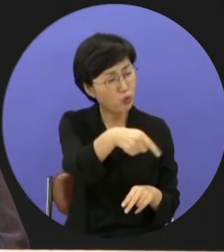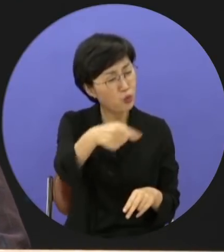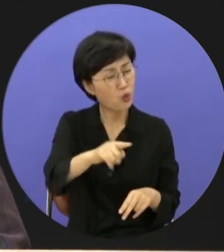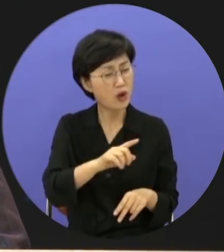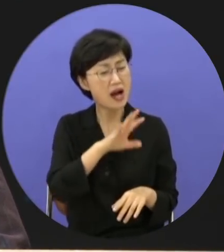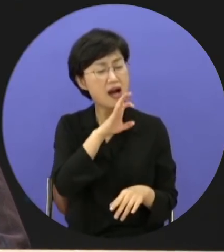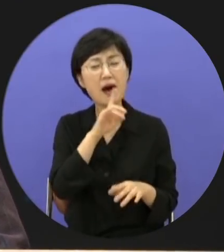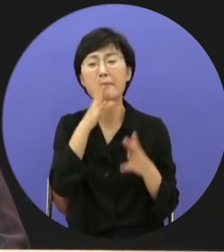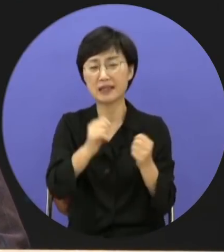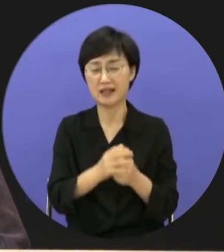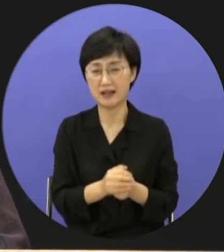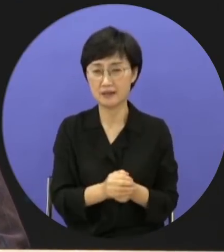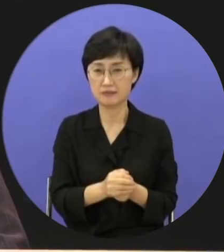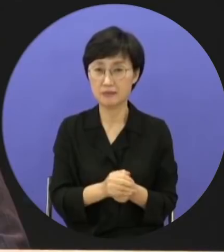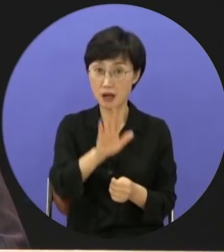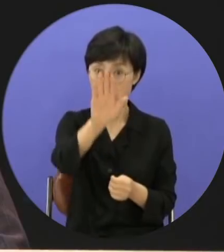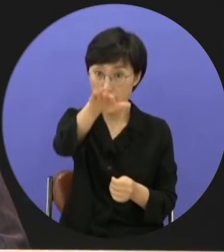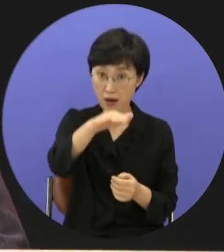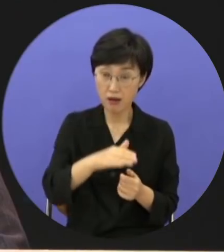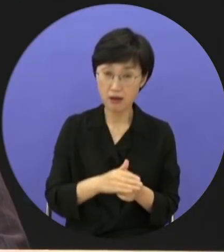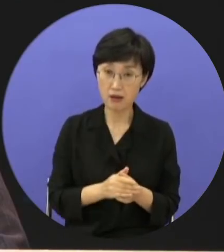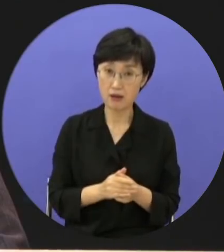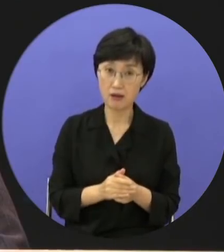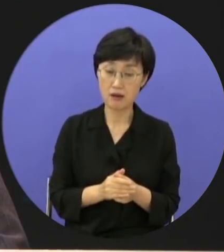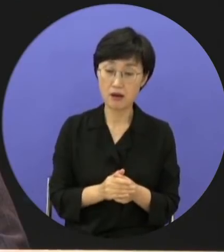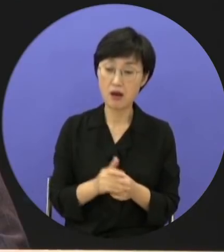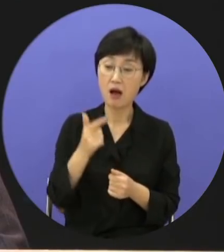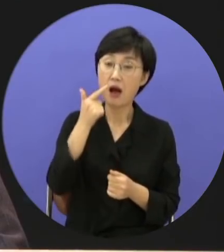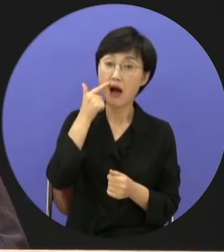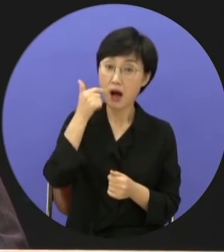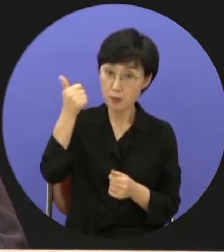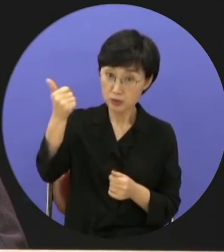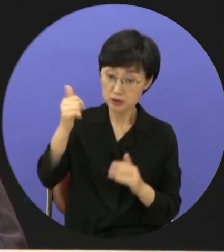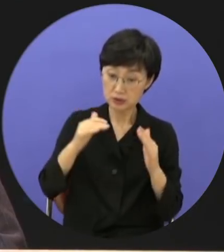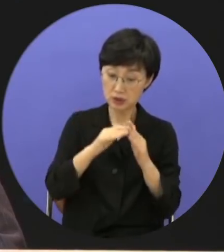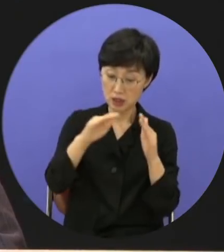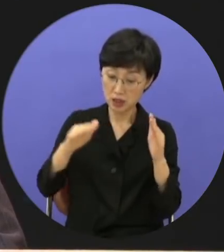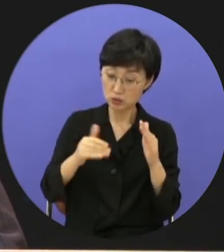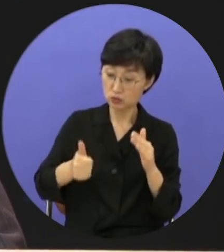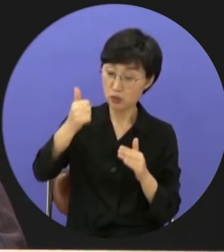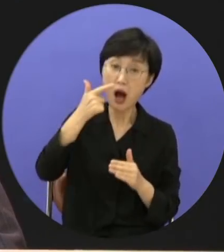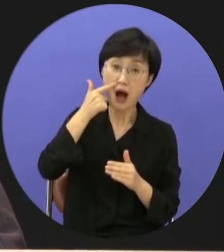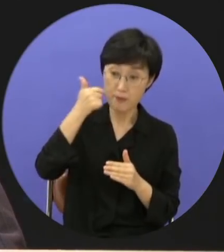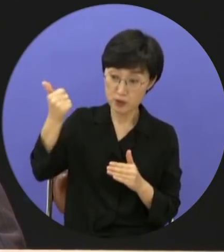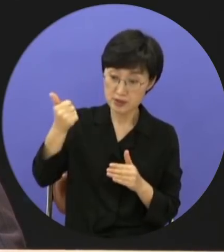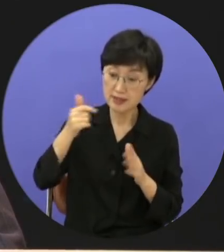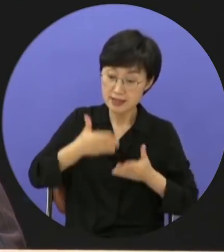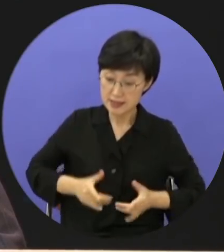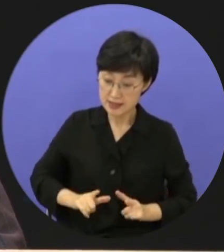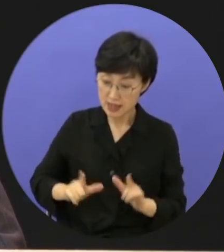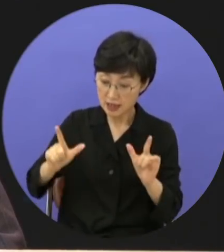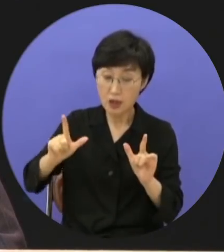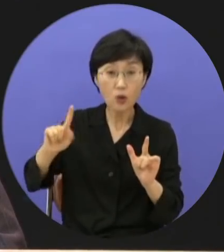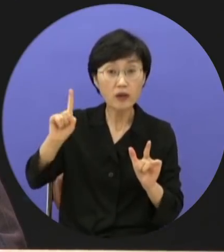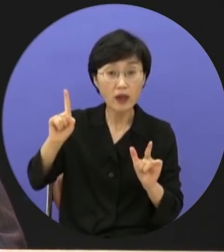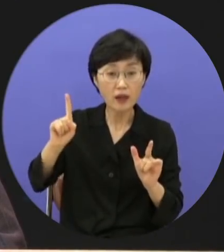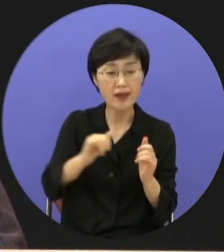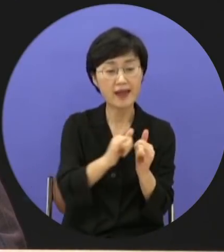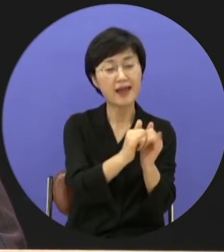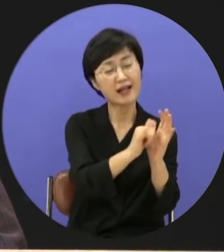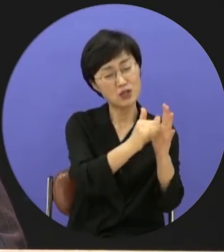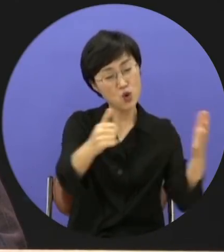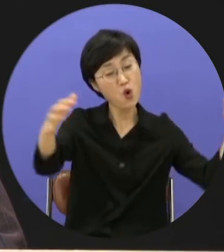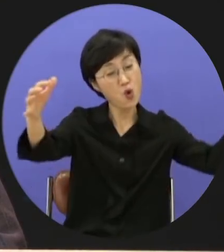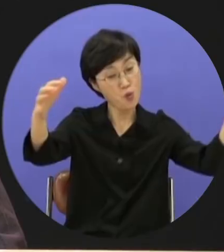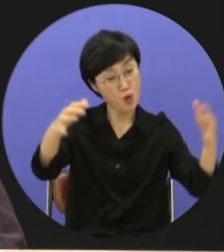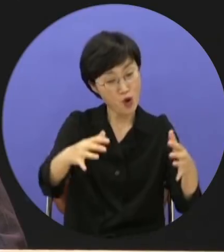commercialized. 아버지 생일에는 가족들이 잔치를 해요. On your father's birthday, the entire family comes together in celebration